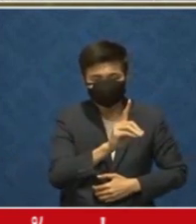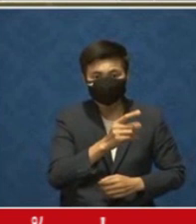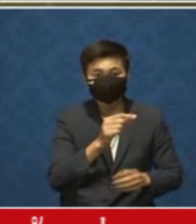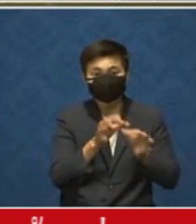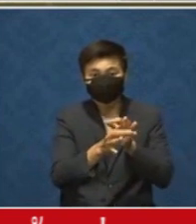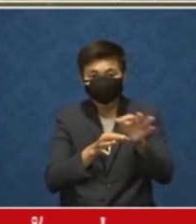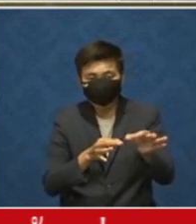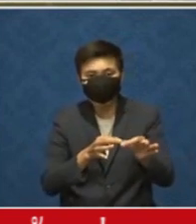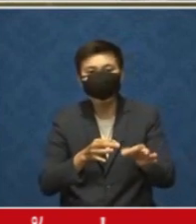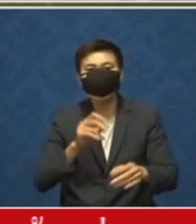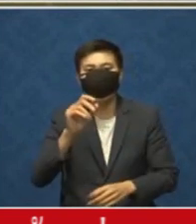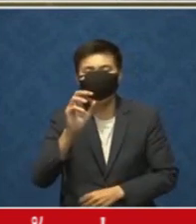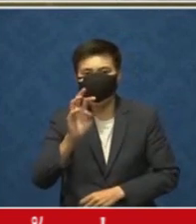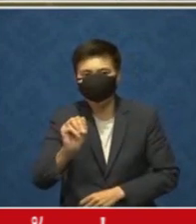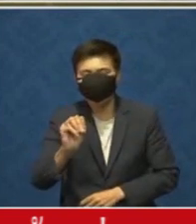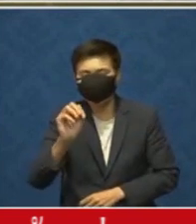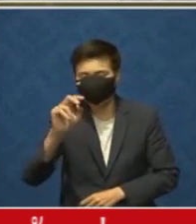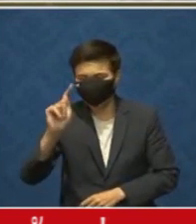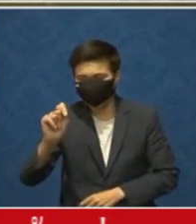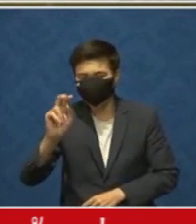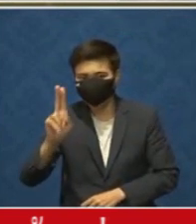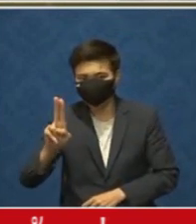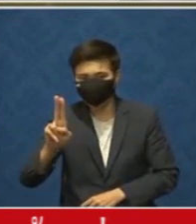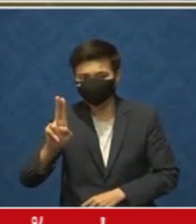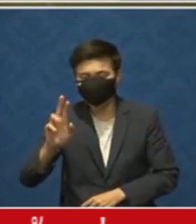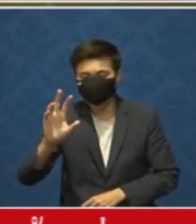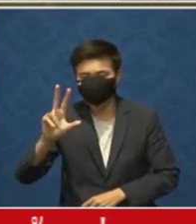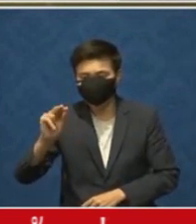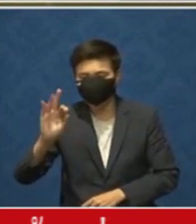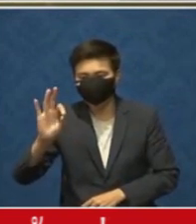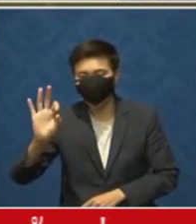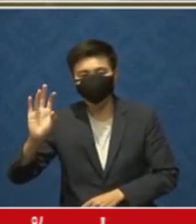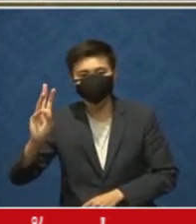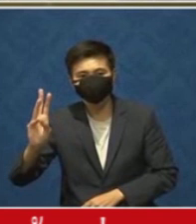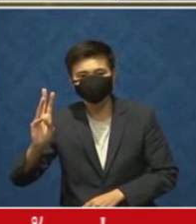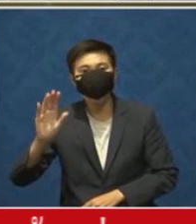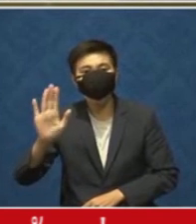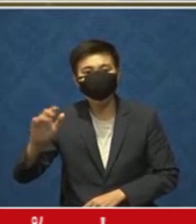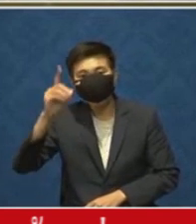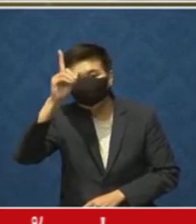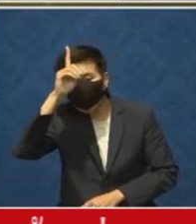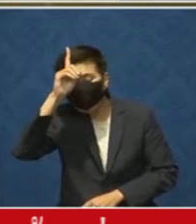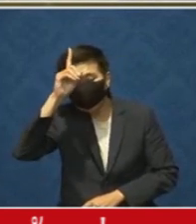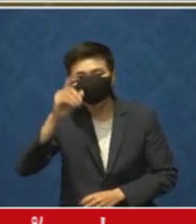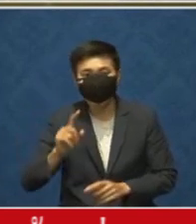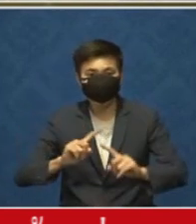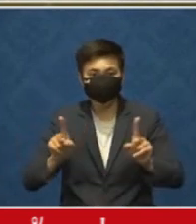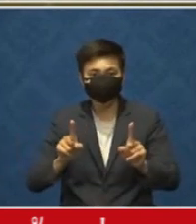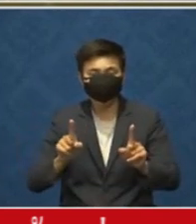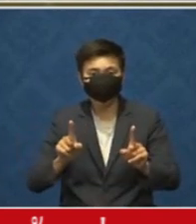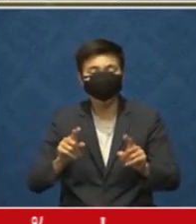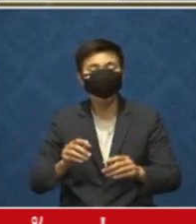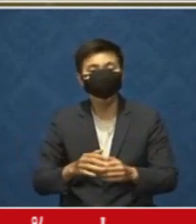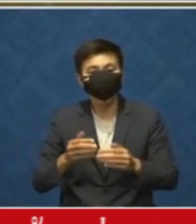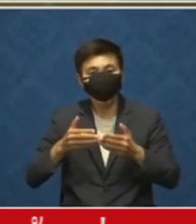นต์ MTU 396จากเยอรมันนะครับแต่ทางกองทัพเรือครับยืนยันความ